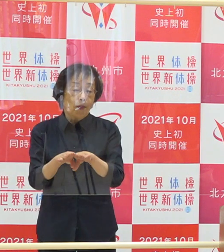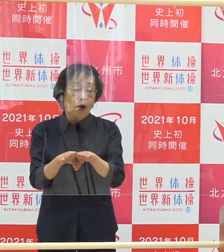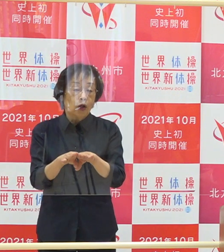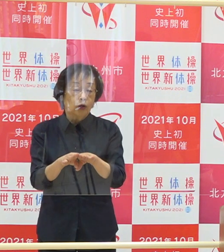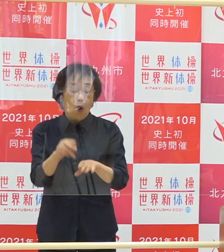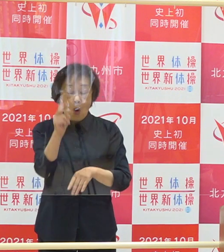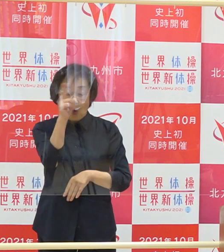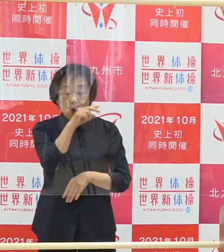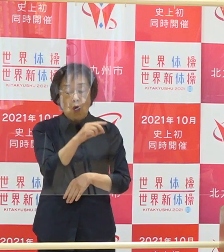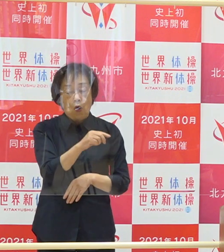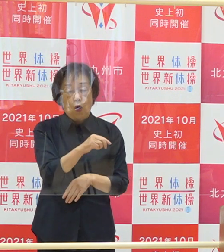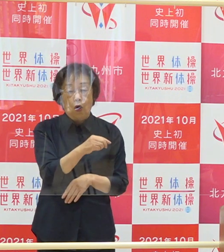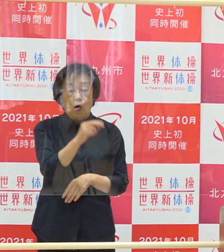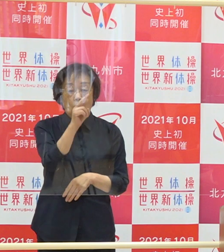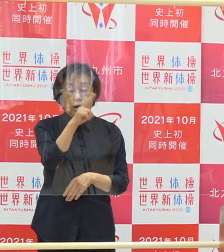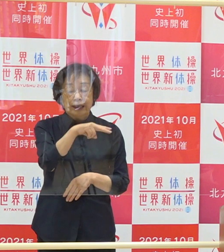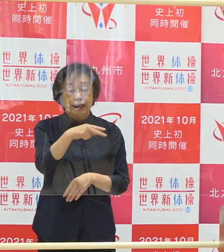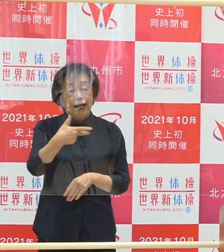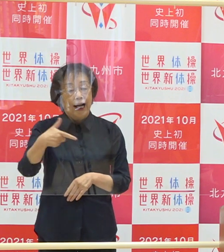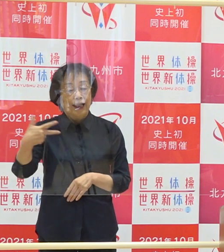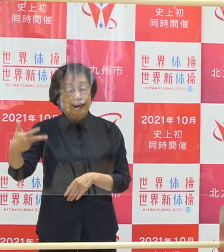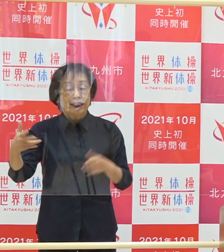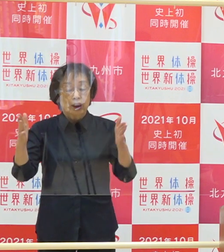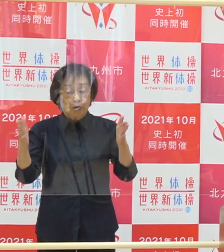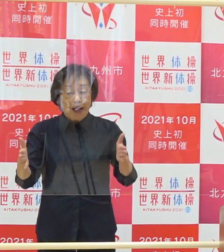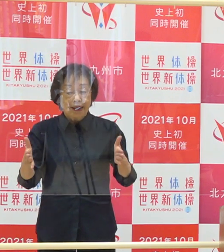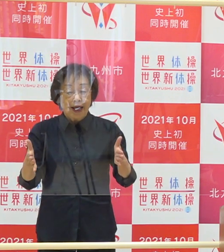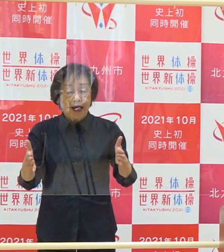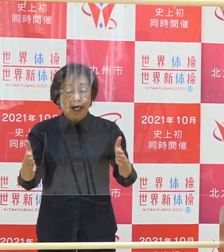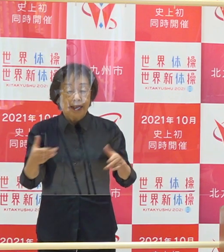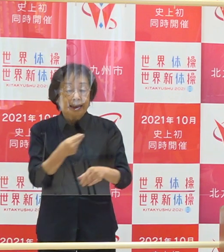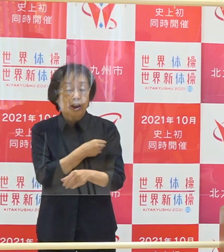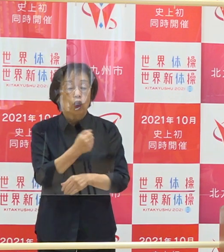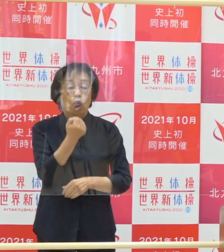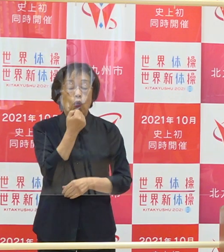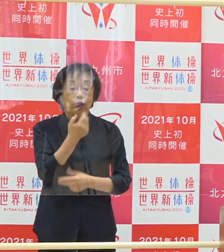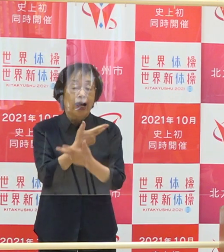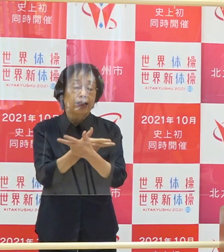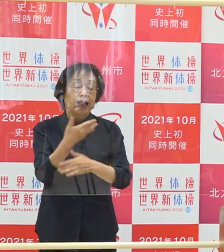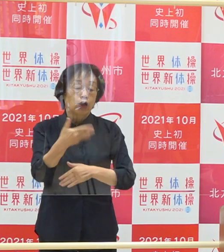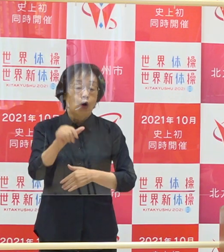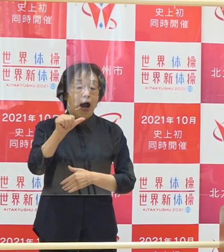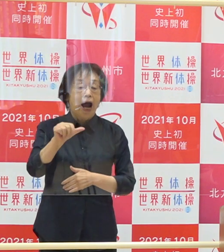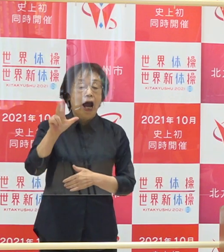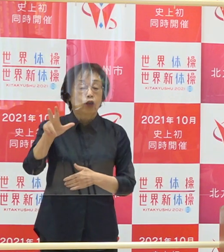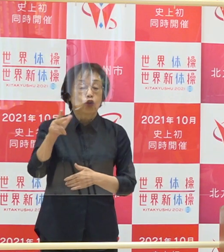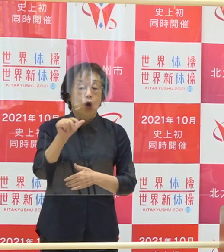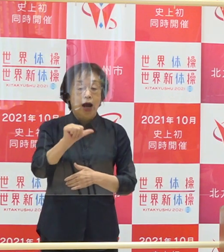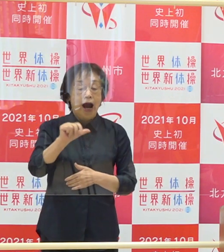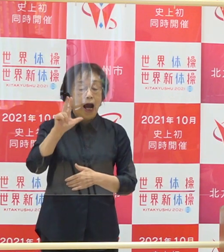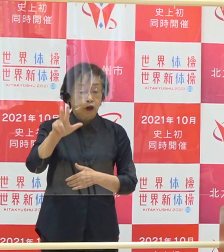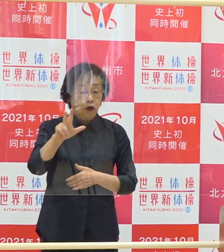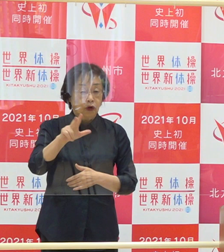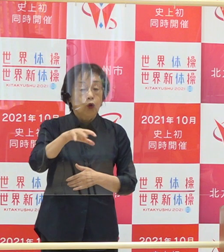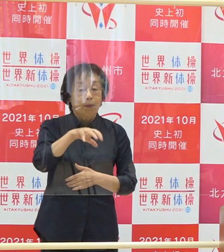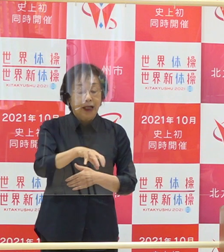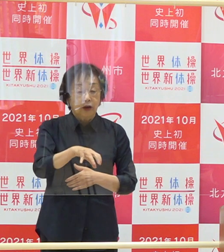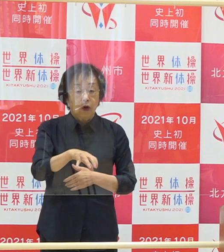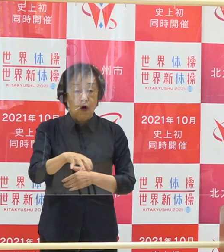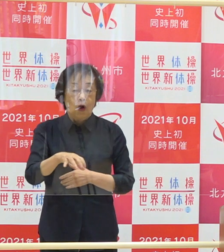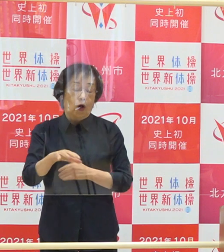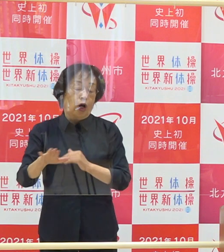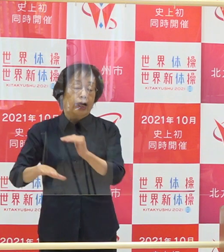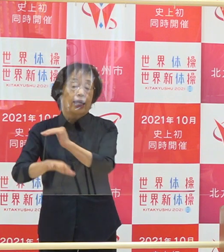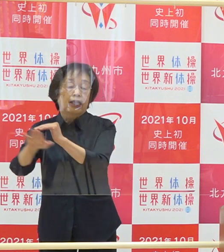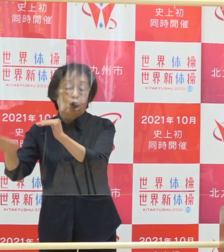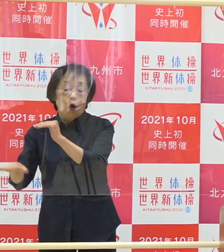時から17時に実施をいたします。場所は小倉北区のあるあるシティと八幡西区のコムシ